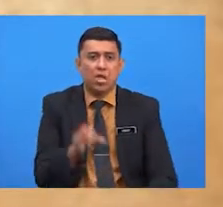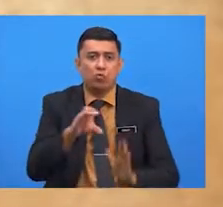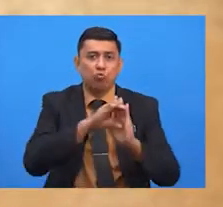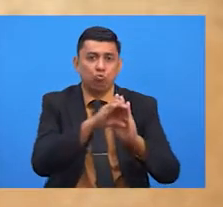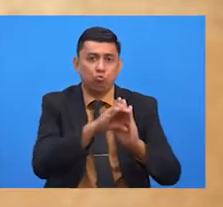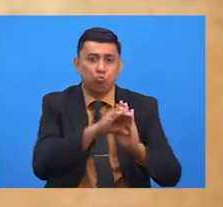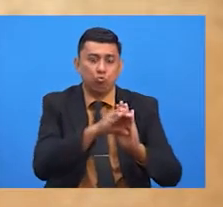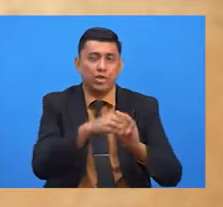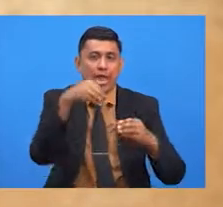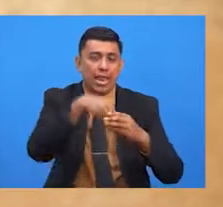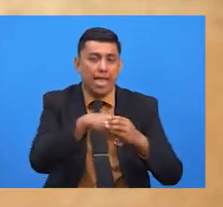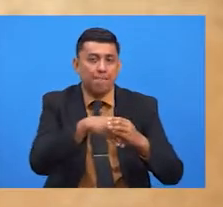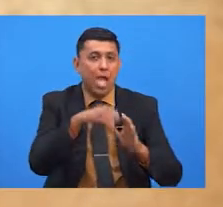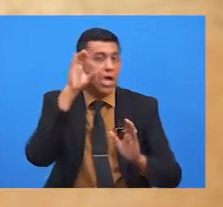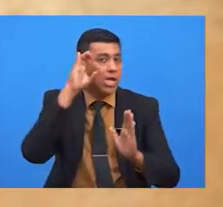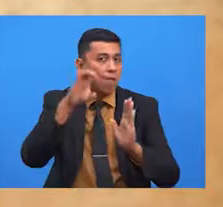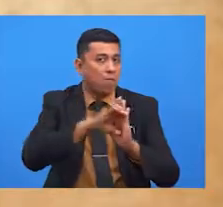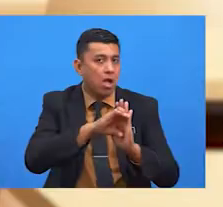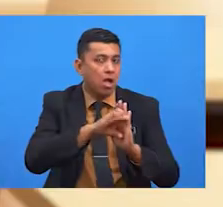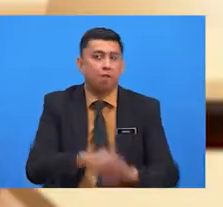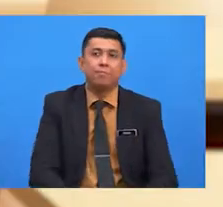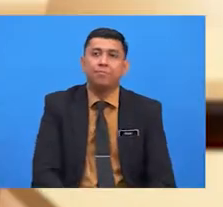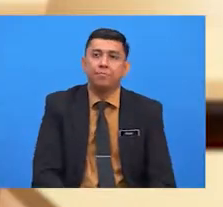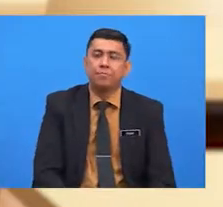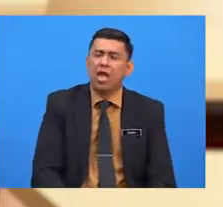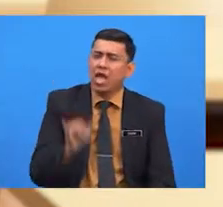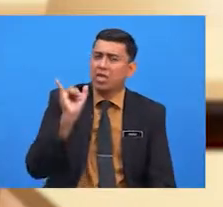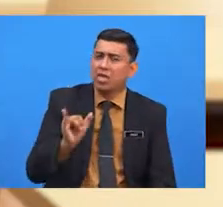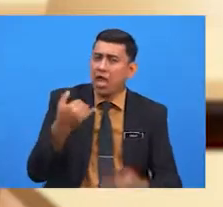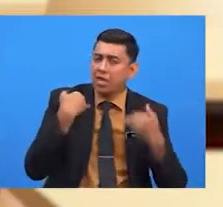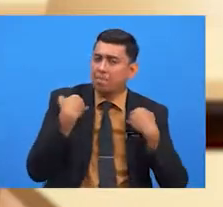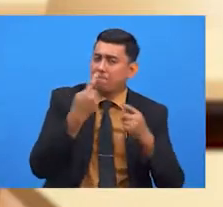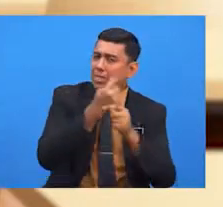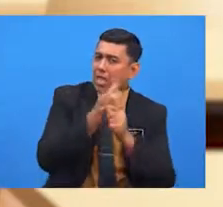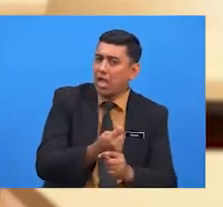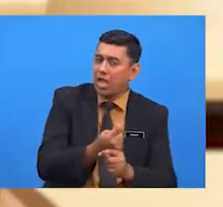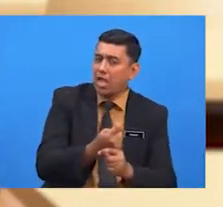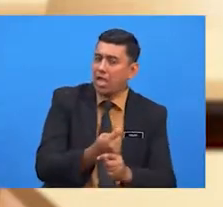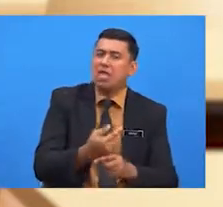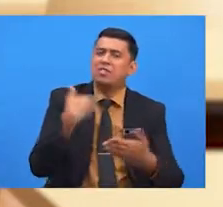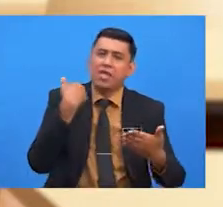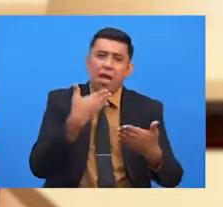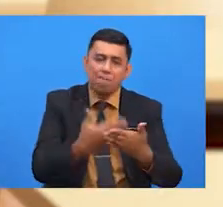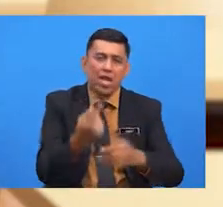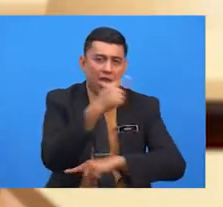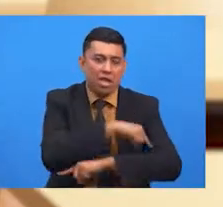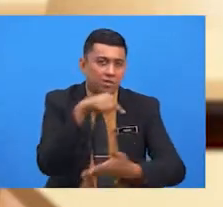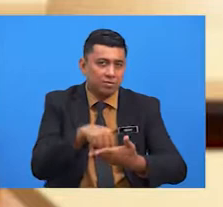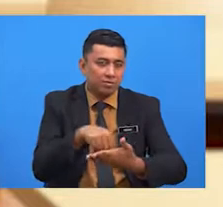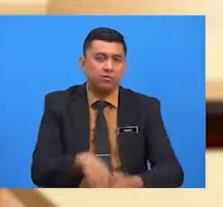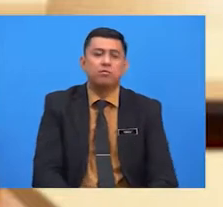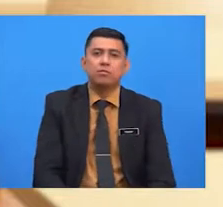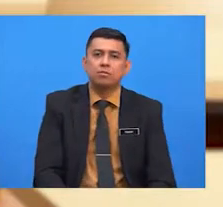Giza merupakan salah satu binaan purba yang bertahan sehingga ke hari ini. Piramid ini